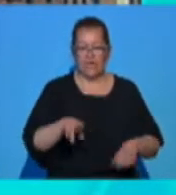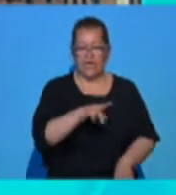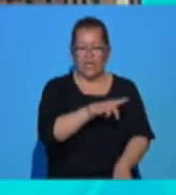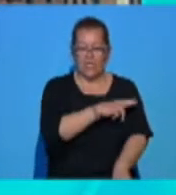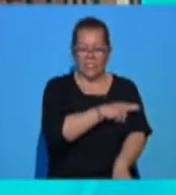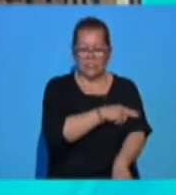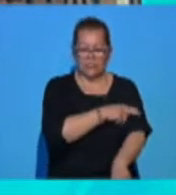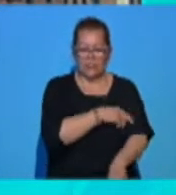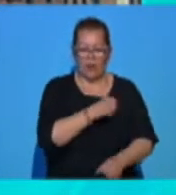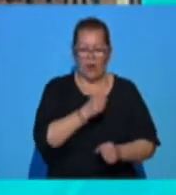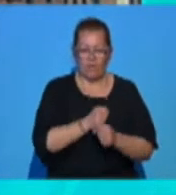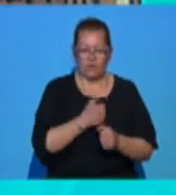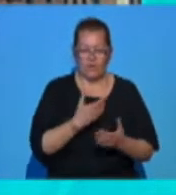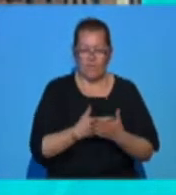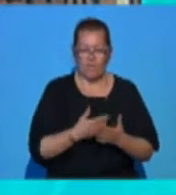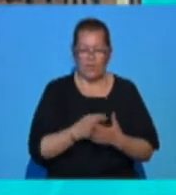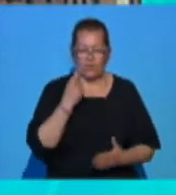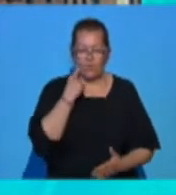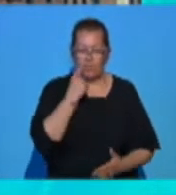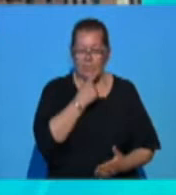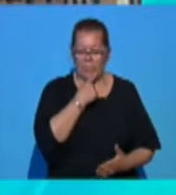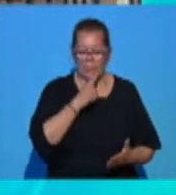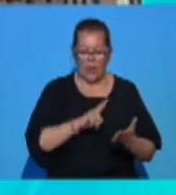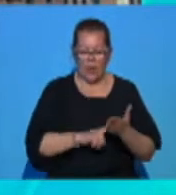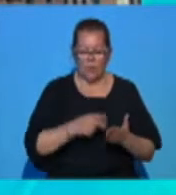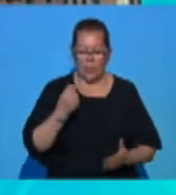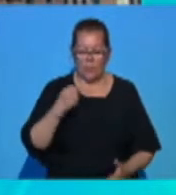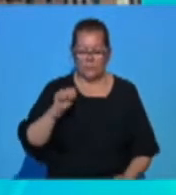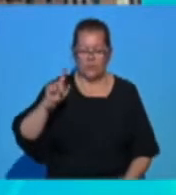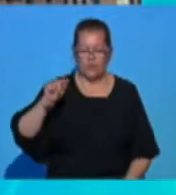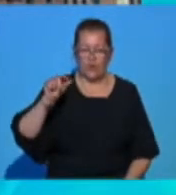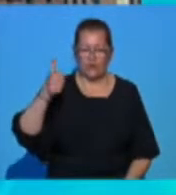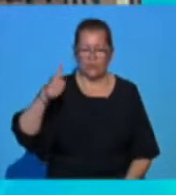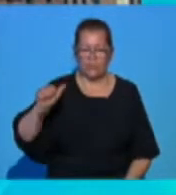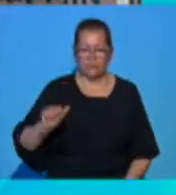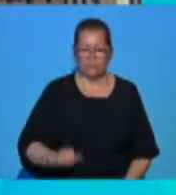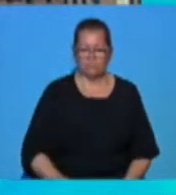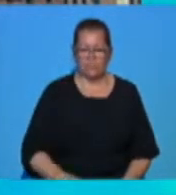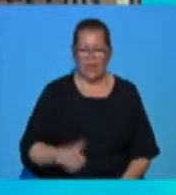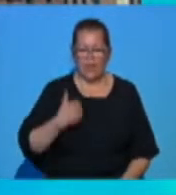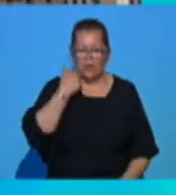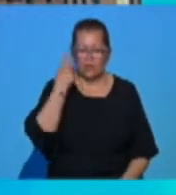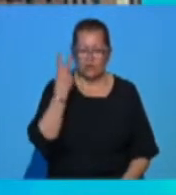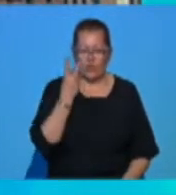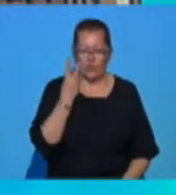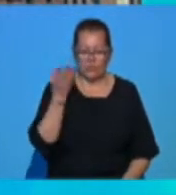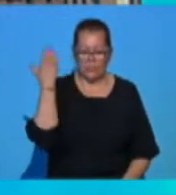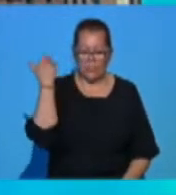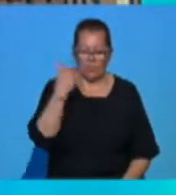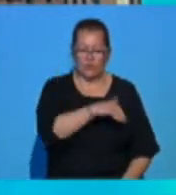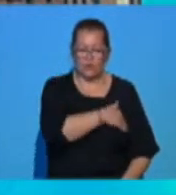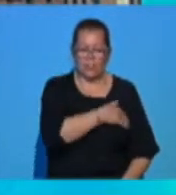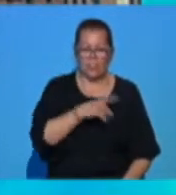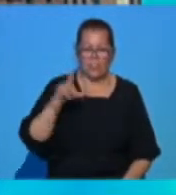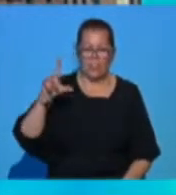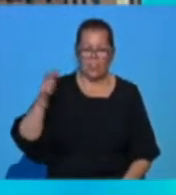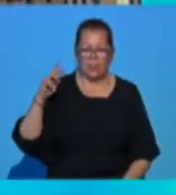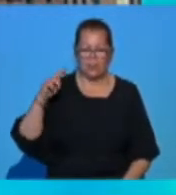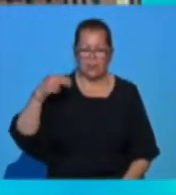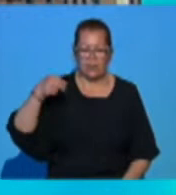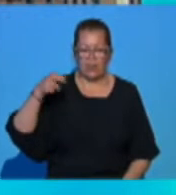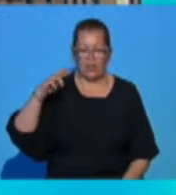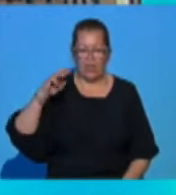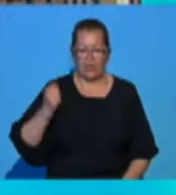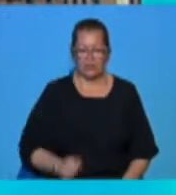prestigiu din România. Liceul a luat ființă în anul 1826, când doi foști elevi ai lui Gheorghe Lazăr și Ion